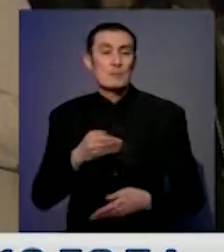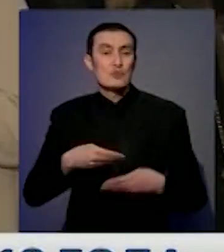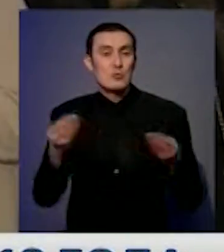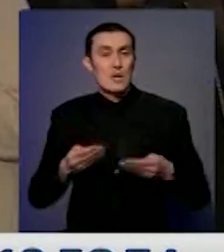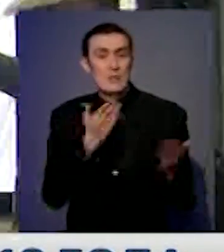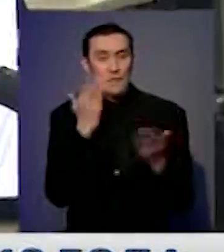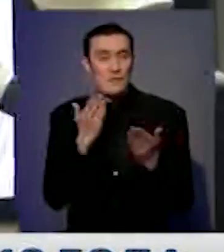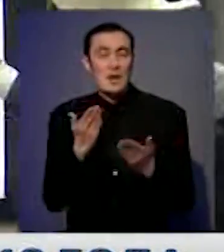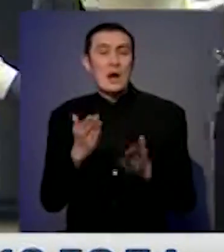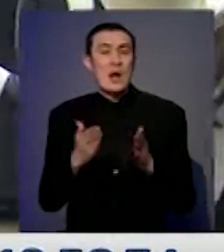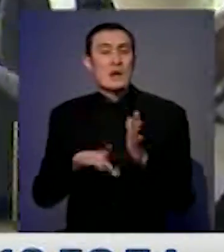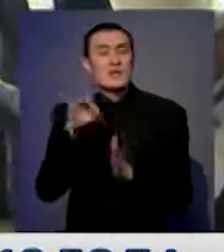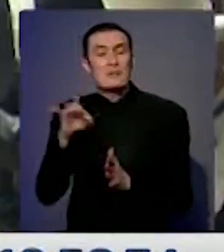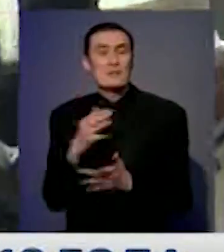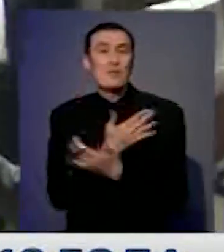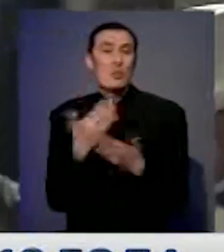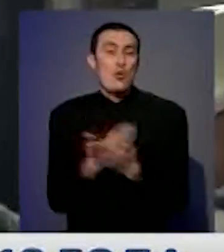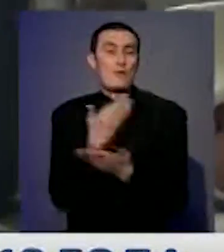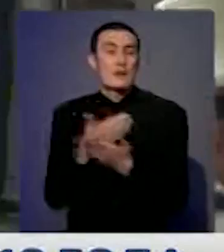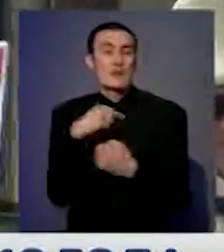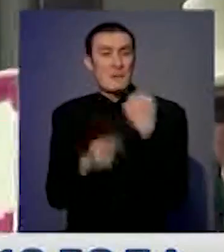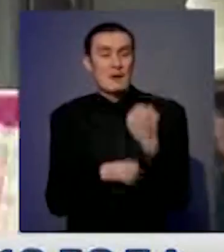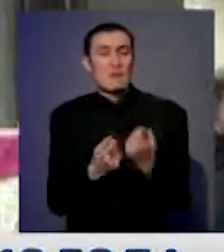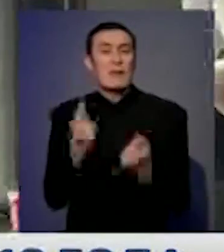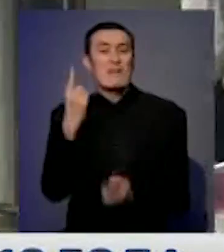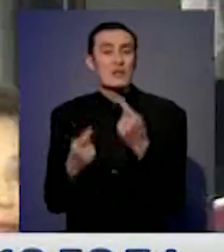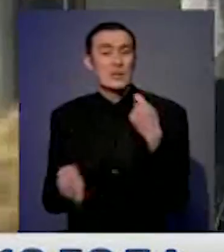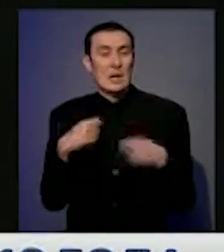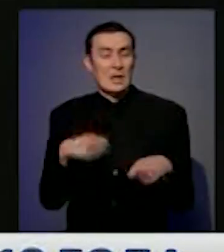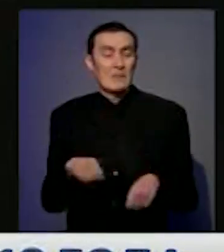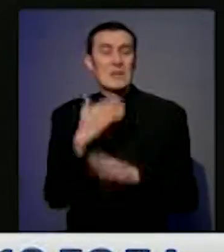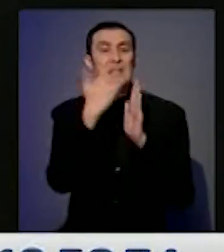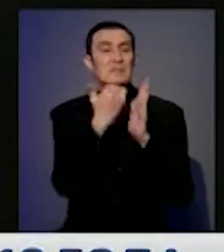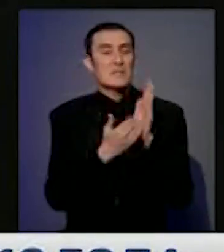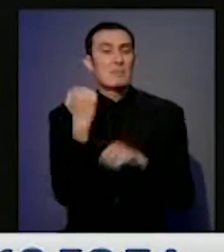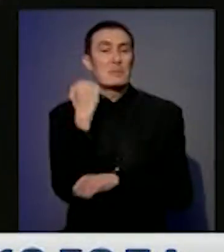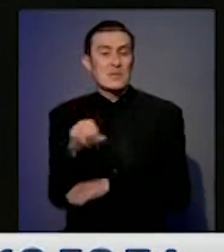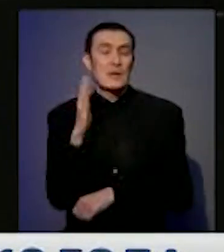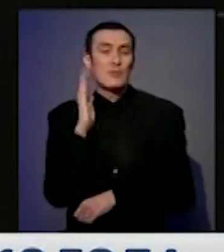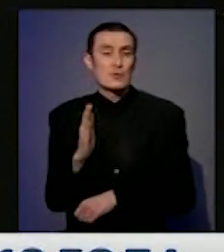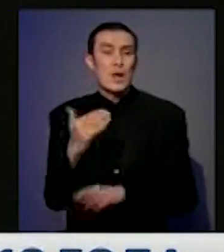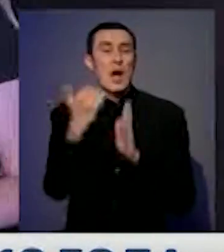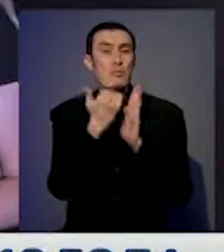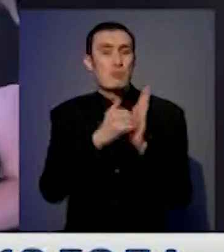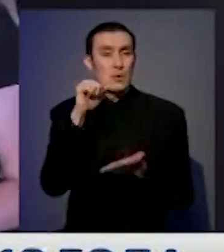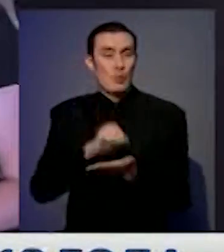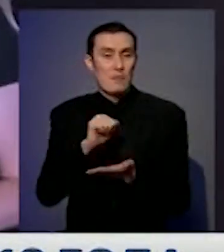ориентироваться среди сотен новых продуктов, появляющихся на рынке. Список победителей этого года будет опубликован на сайте